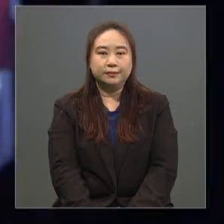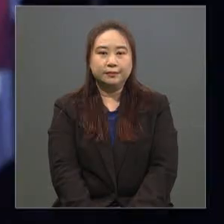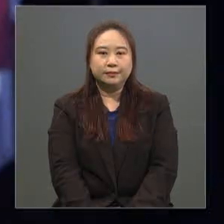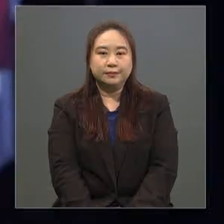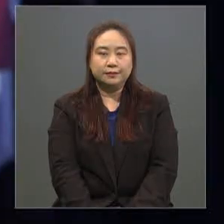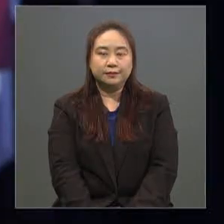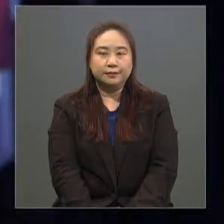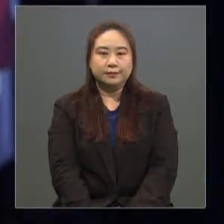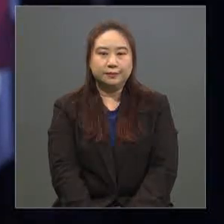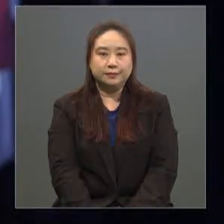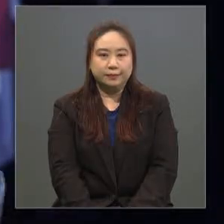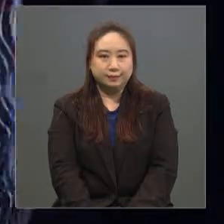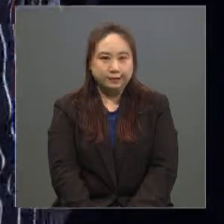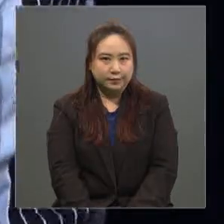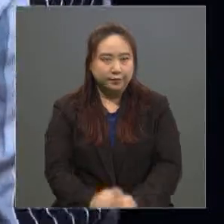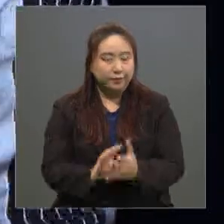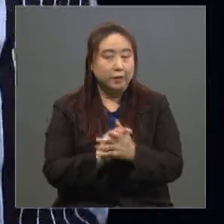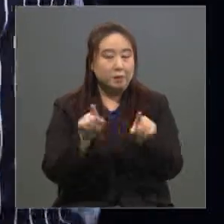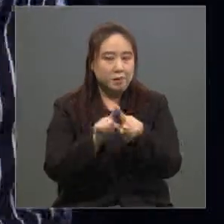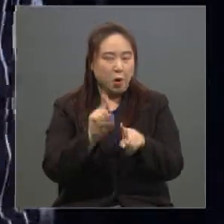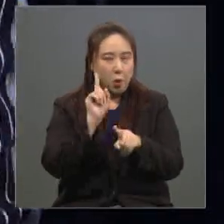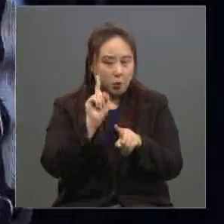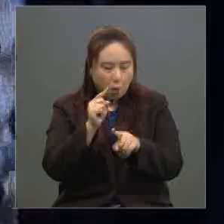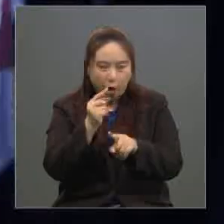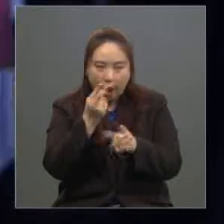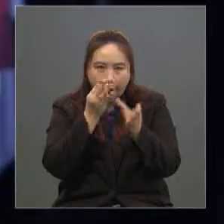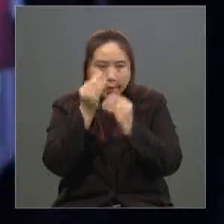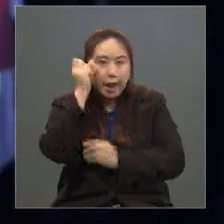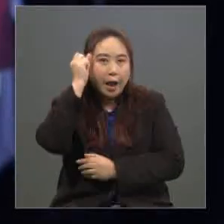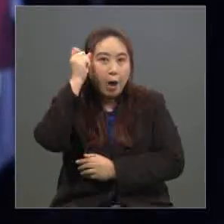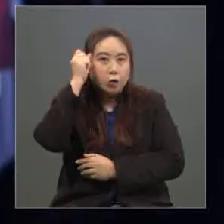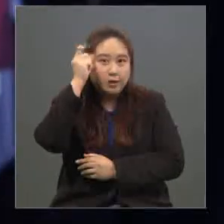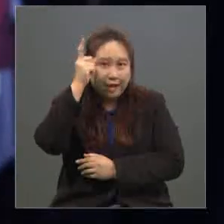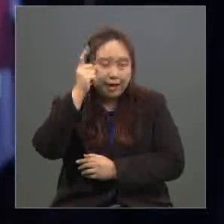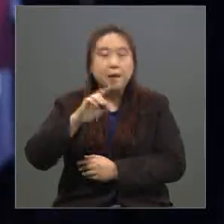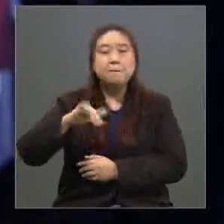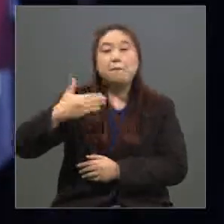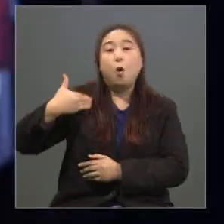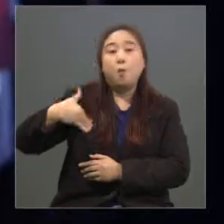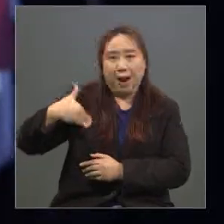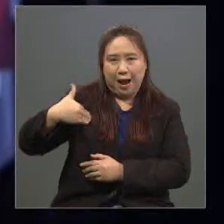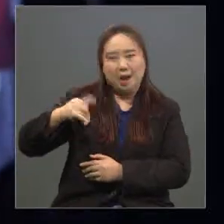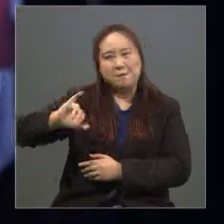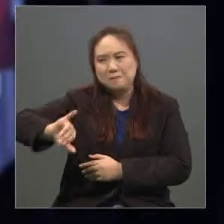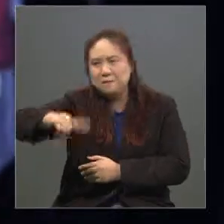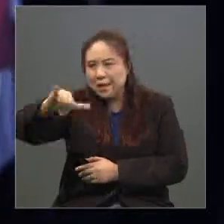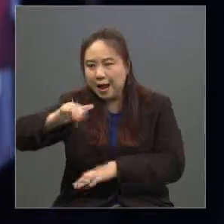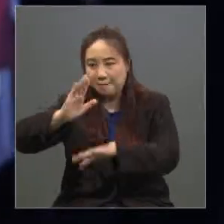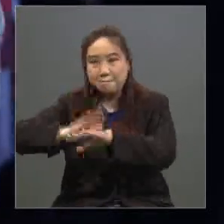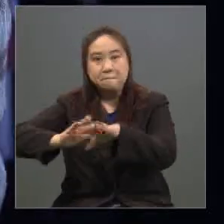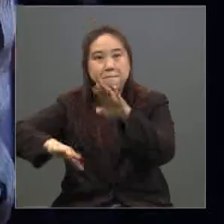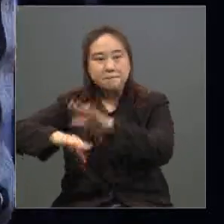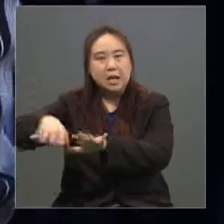ใส่ความเข้าใจเข้าไปด้วยเพราะผ้าไทยบางที่มันทอมือมันไม่เหมือนกันเพราะฉะ